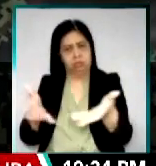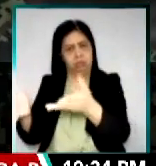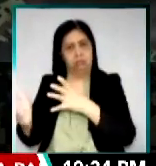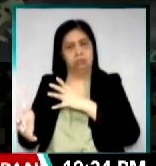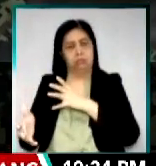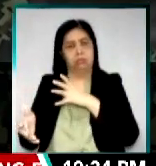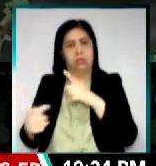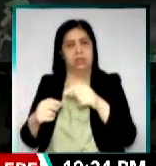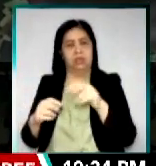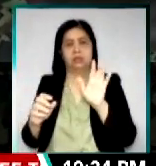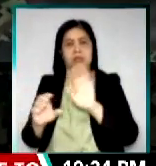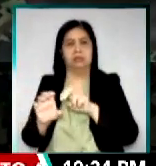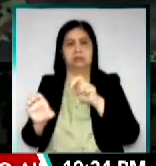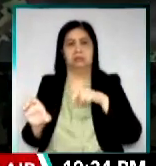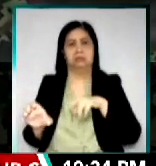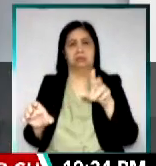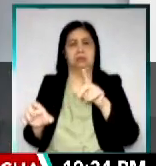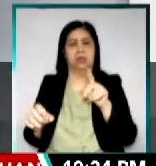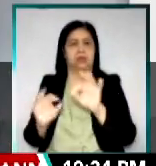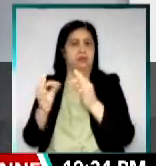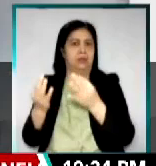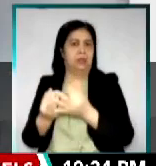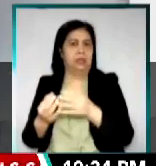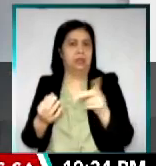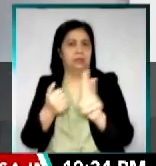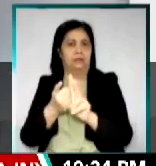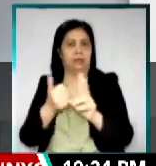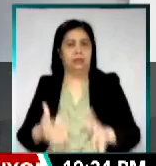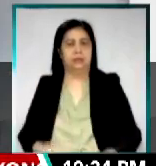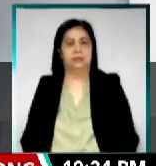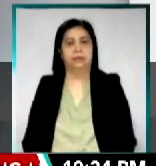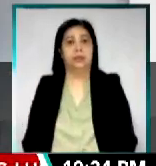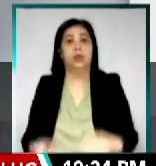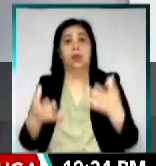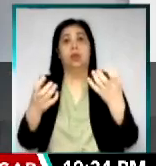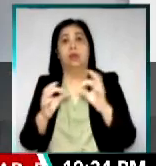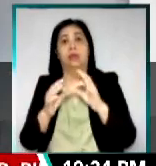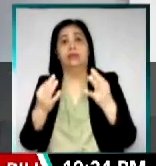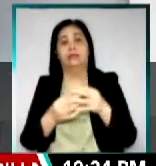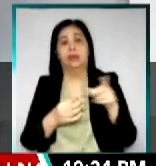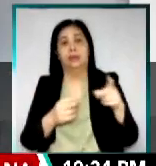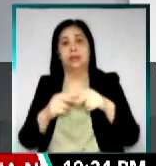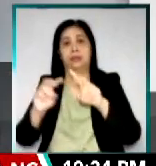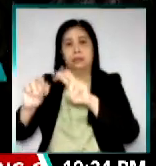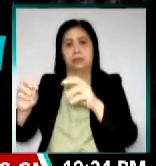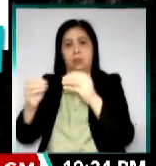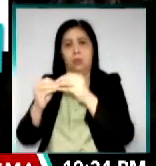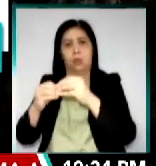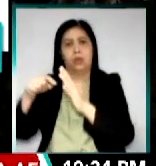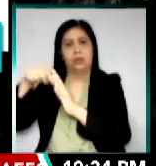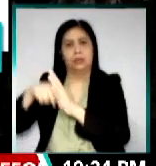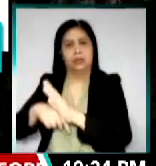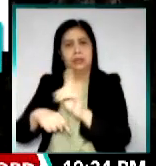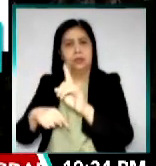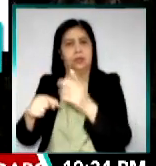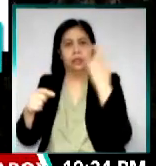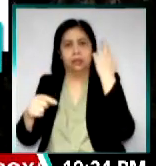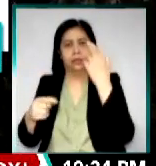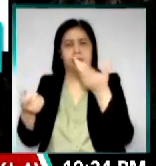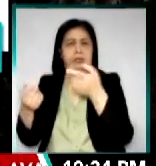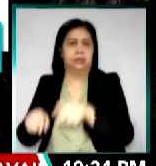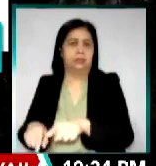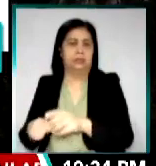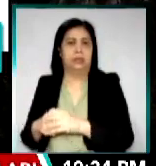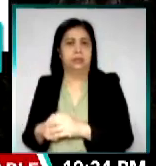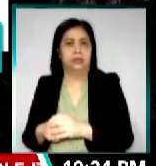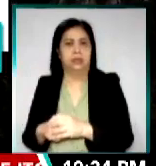nag-decline naman yung immediate family ng victim. So, gusto ng pamilya ni Mateo na maimbestigahan palalo ang kanyang pagkamatay. Akala ko yung mga